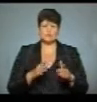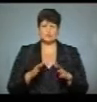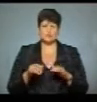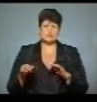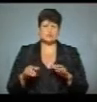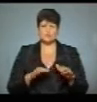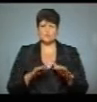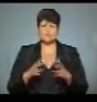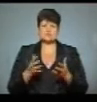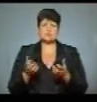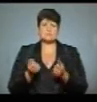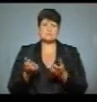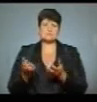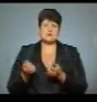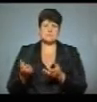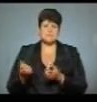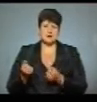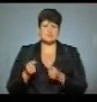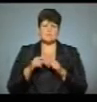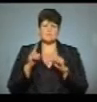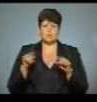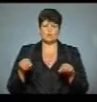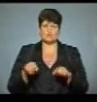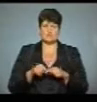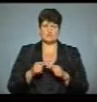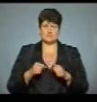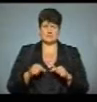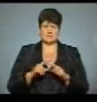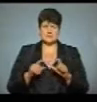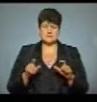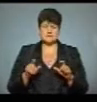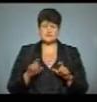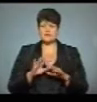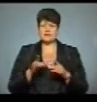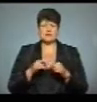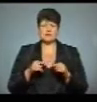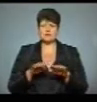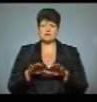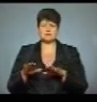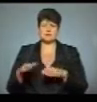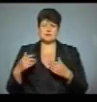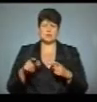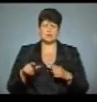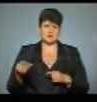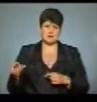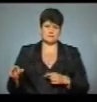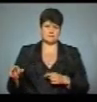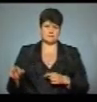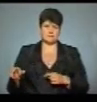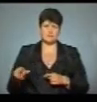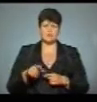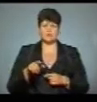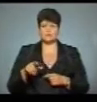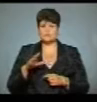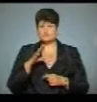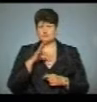процес приймання бюлетенів від дільниць. Не організовані ні місця для людей. Люди від ночі